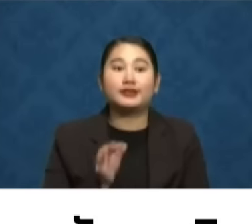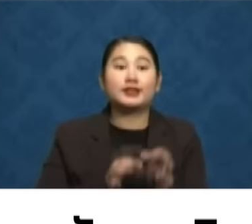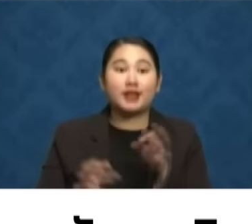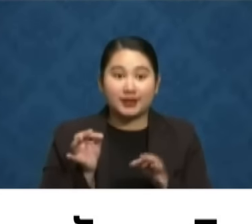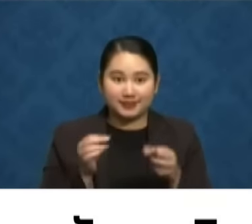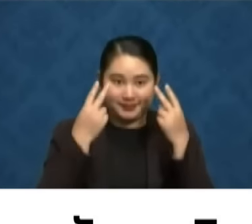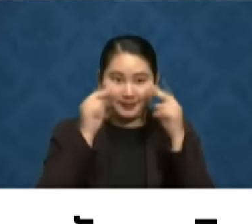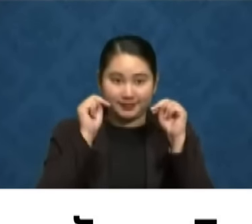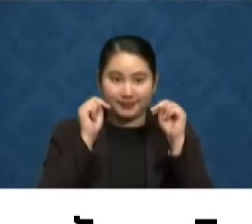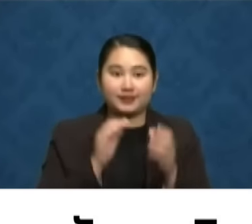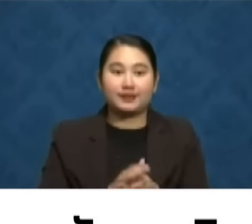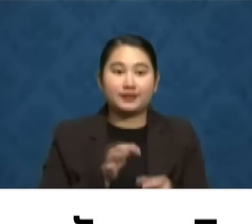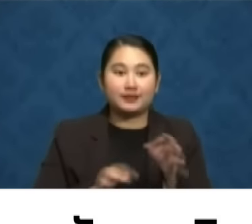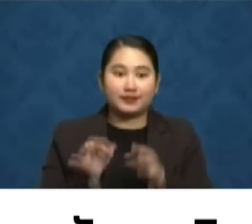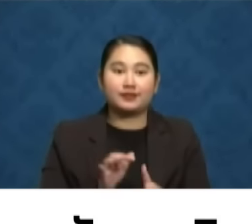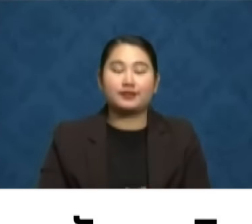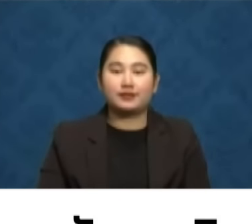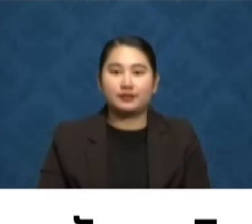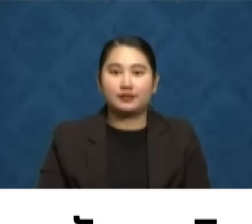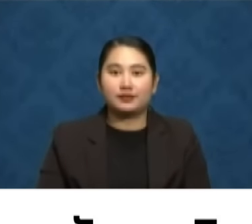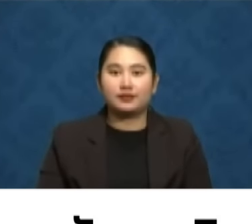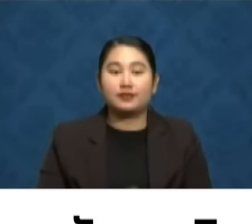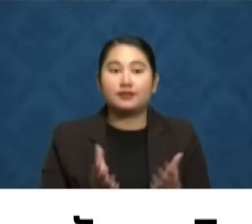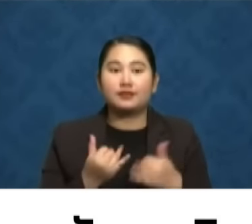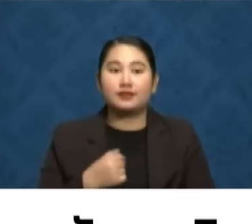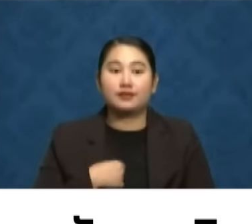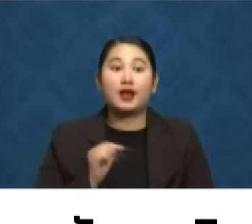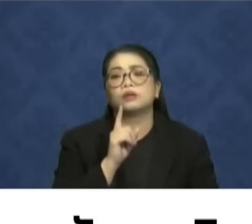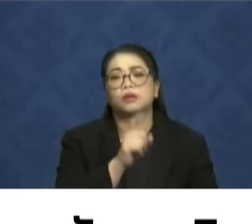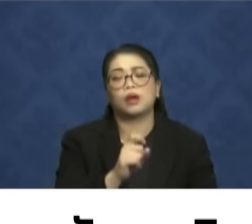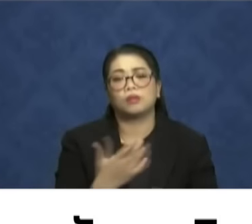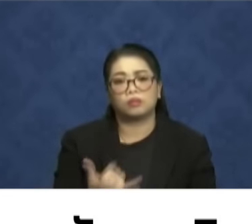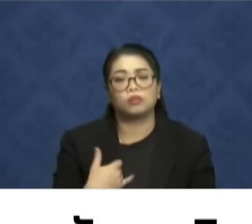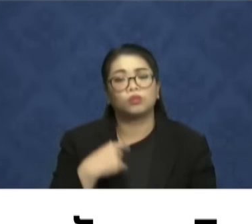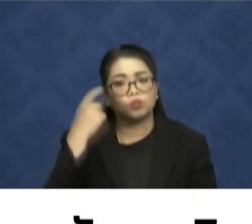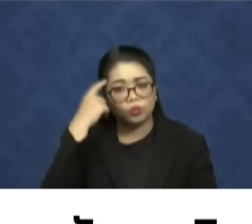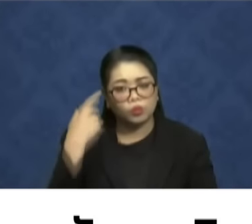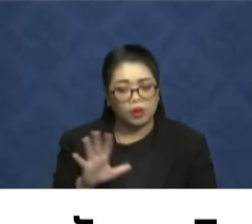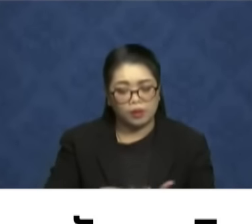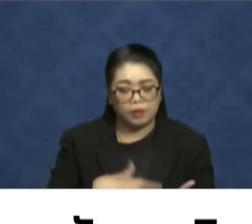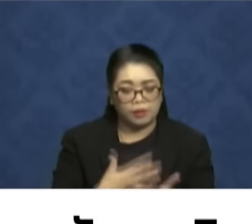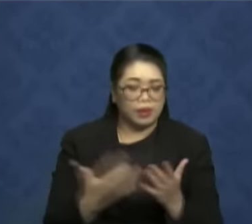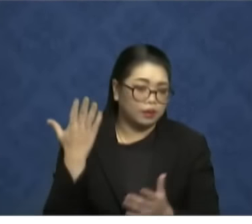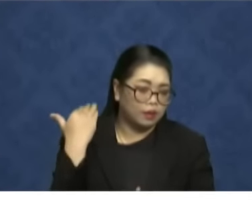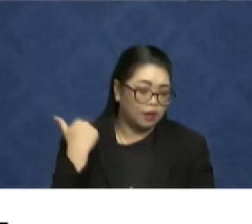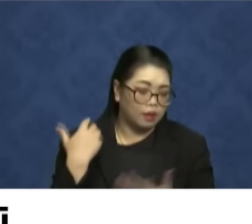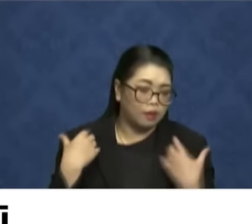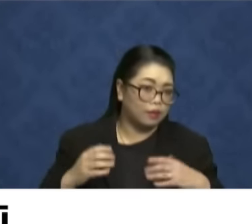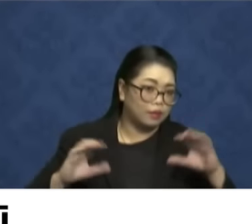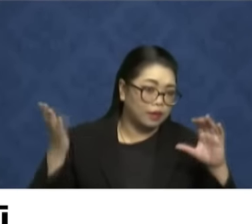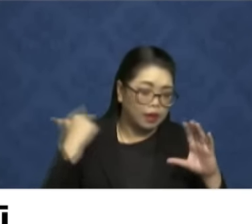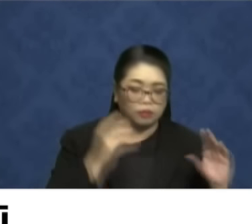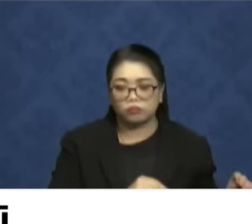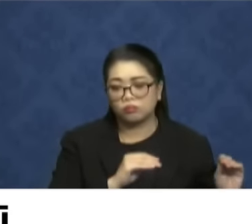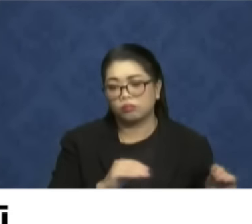ยังนี่คือคำถามนะคะประเด็นหลักๆเกี่ยวข้องกับน้ำท่วมลองฟังเสียงคุณเท้งก่อนค่ะทราบว่าเป็นนโยบายตั้งแต่รัฐบาลชุดที่แล้วแต่เลื่อนแล้ว